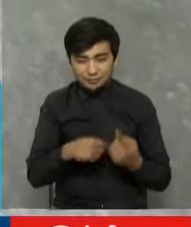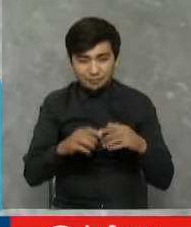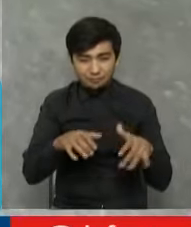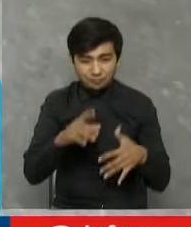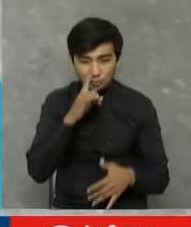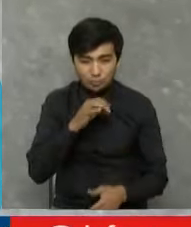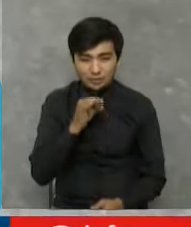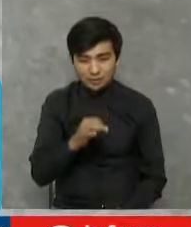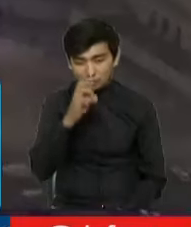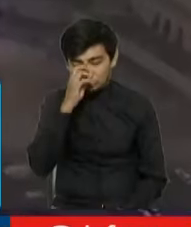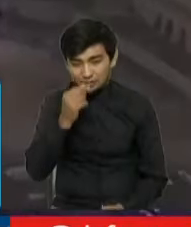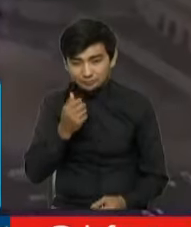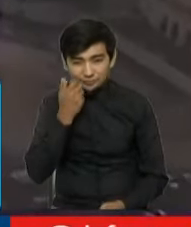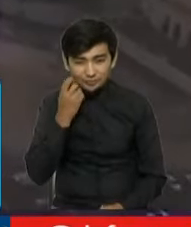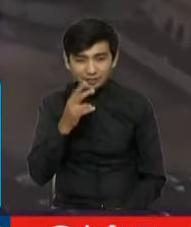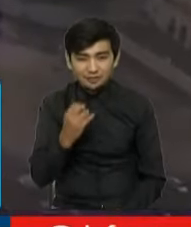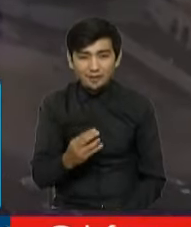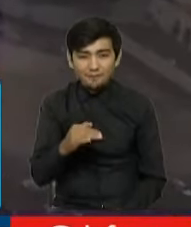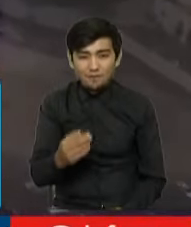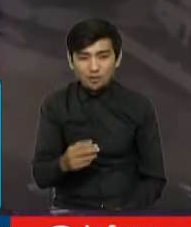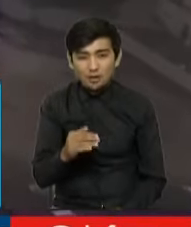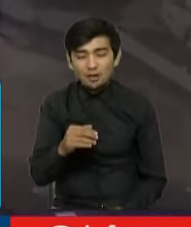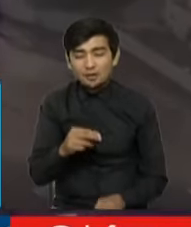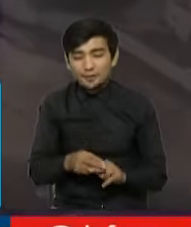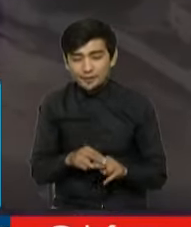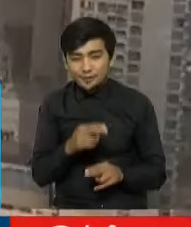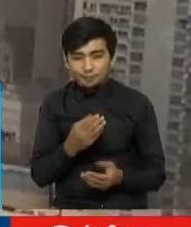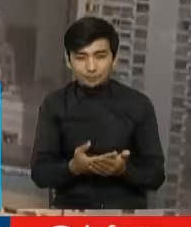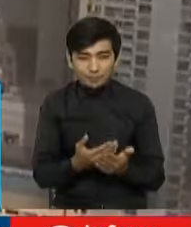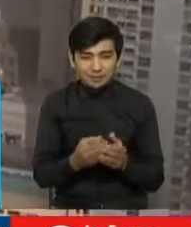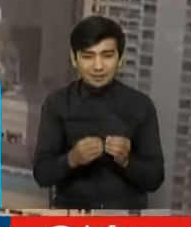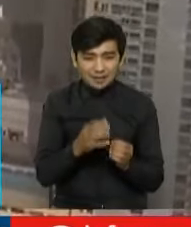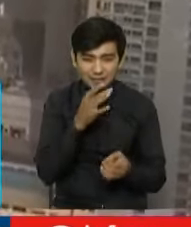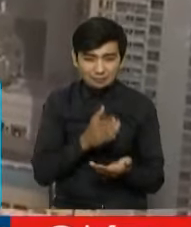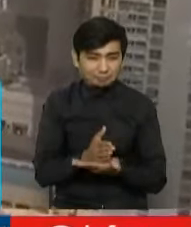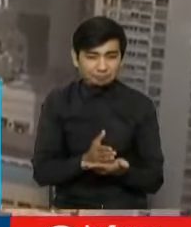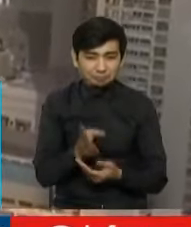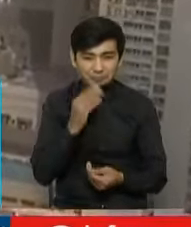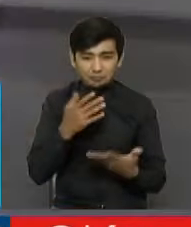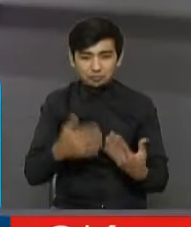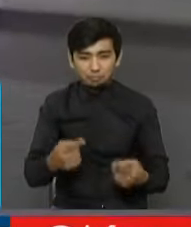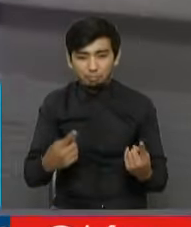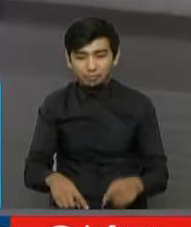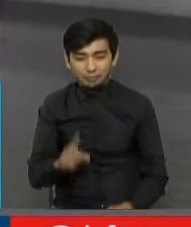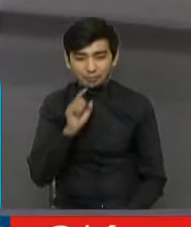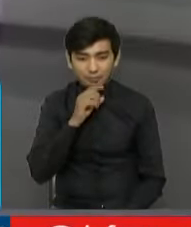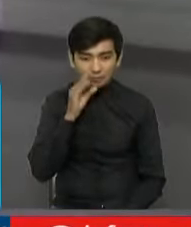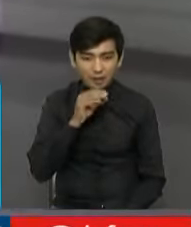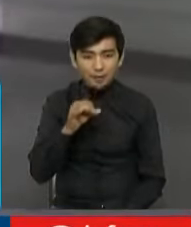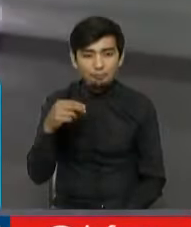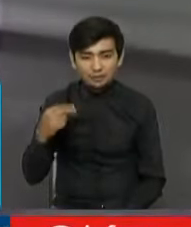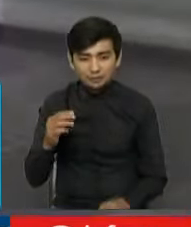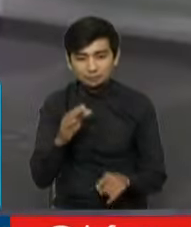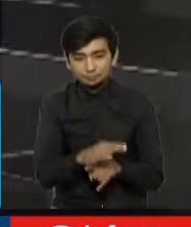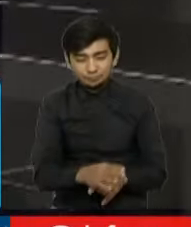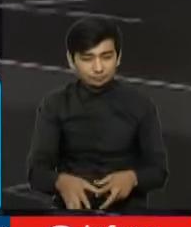бюджета, на трансфертах из национального фонда можно будет продержаться всего около 10 лет, говорят эксперты. Поэтому президент поручил упорядочить